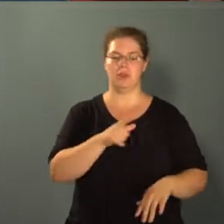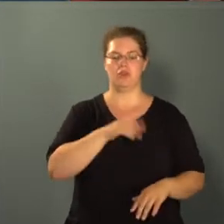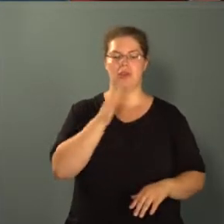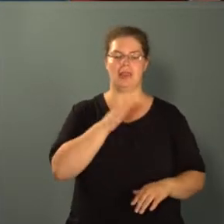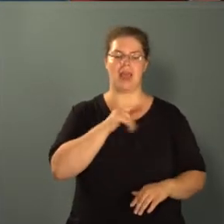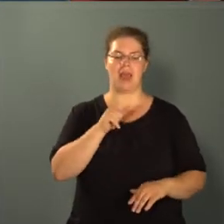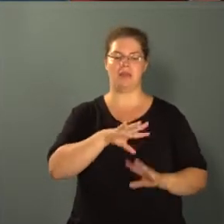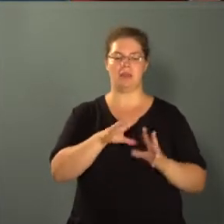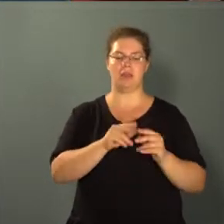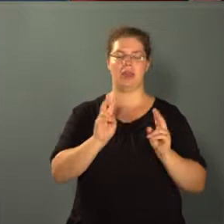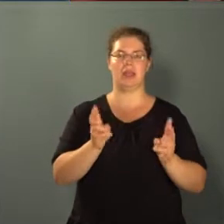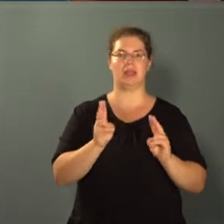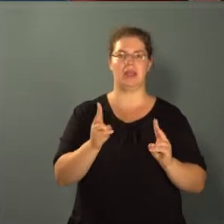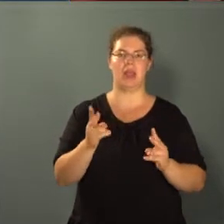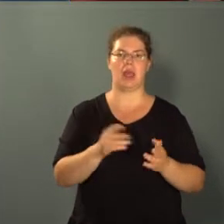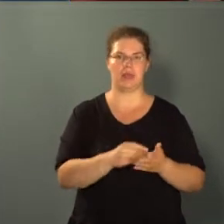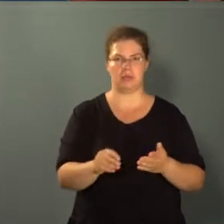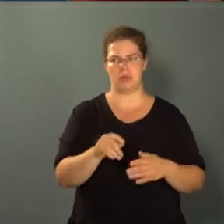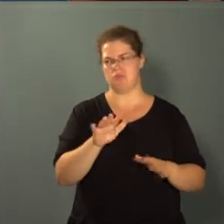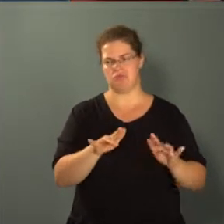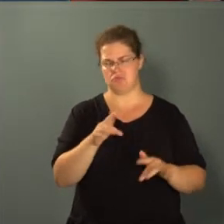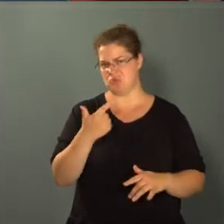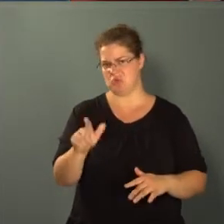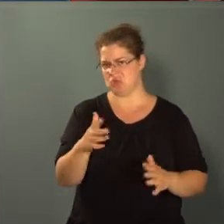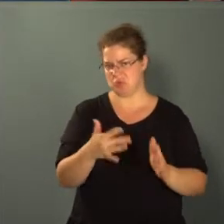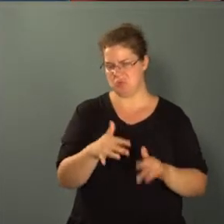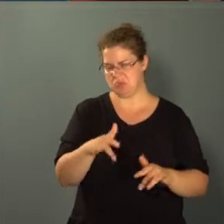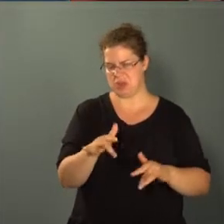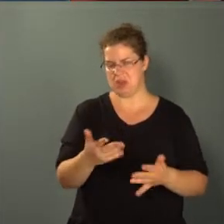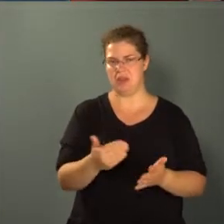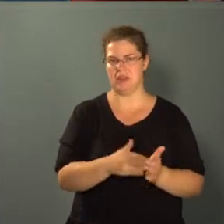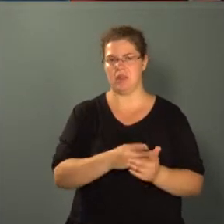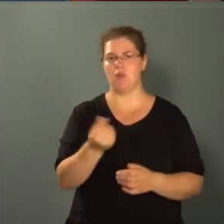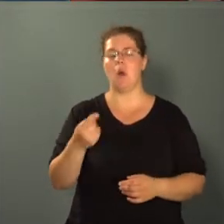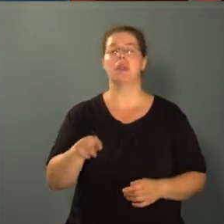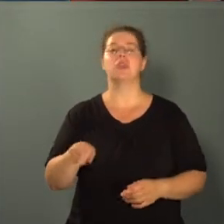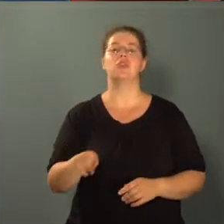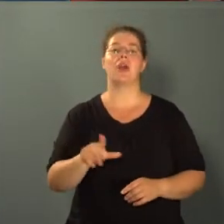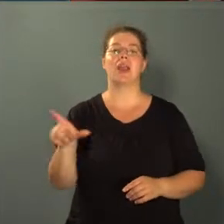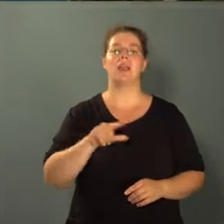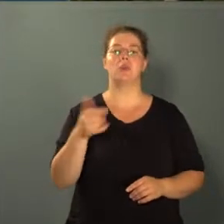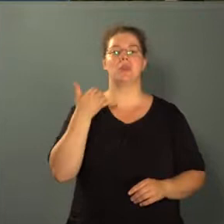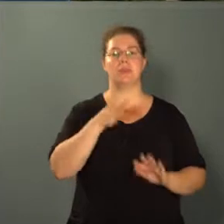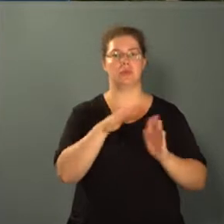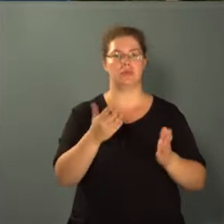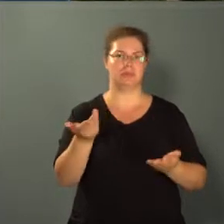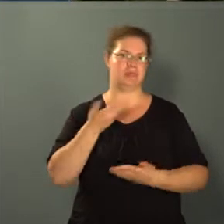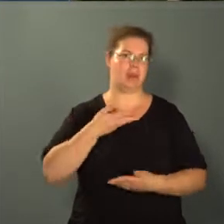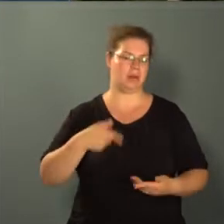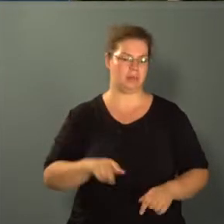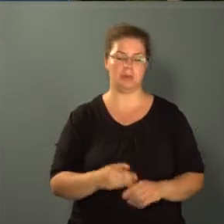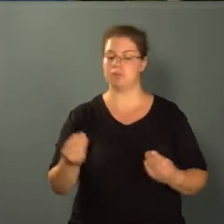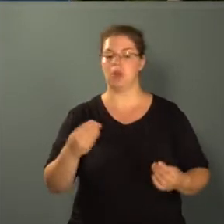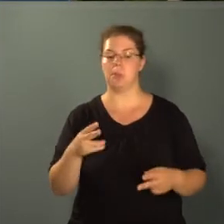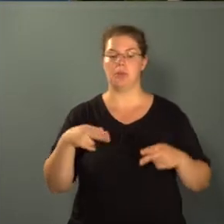kell kifizetnünk, az 20 pár ezer forint, és megkapta az Egyesület használatra a két telefonfülkét. És akkor